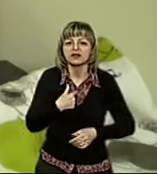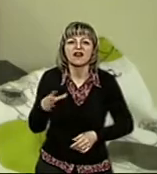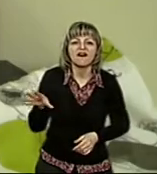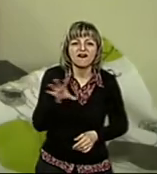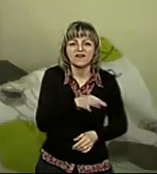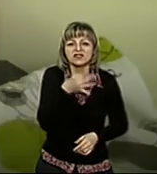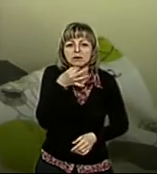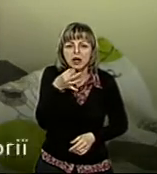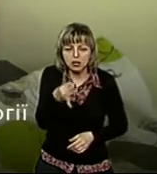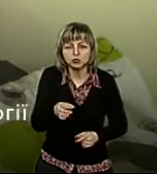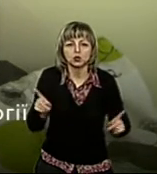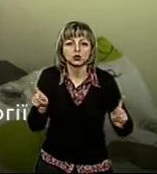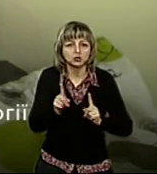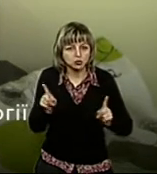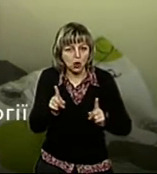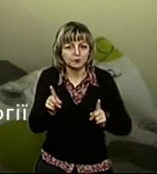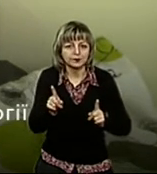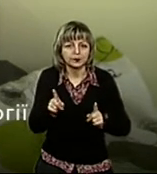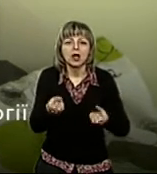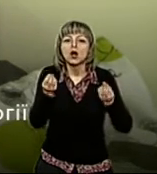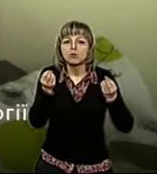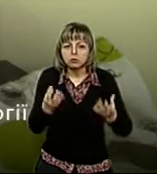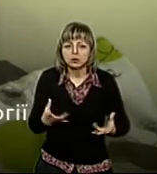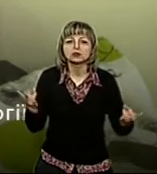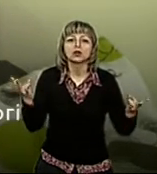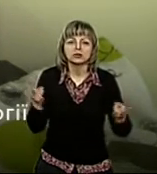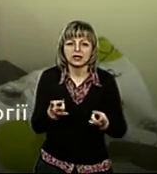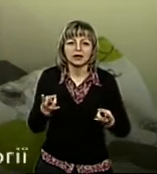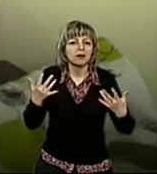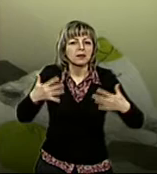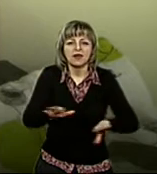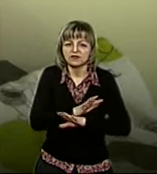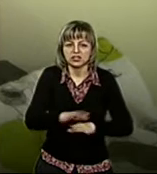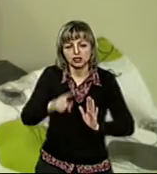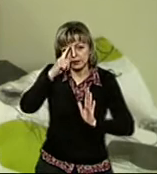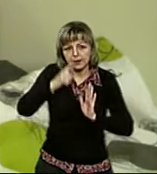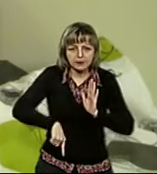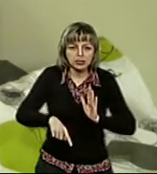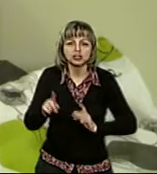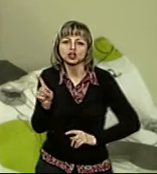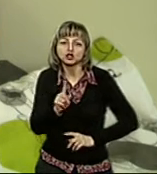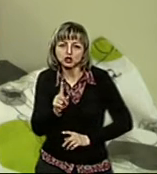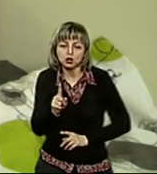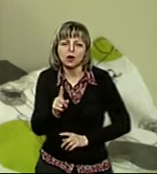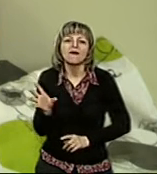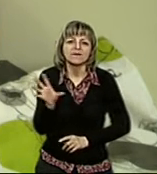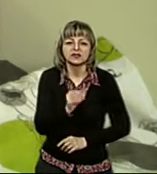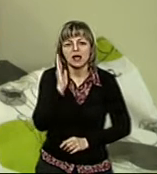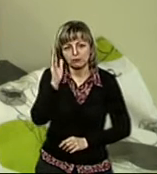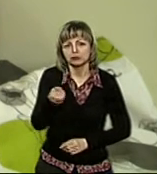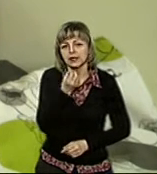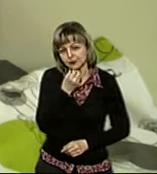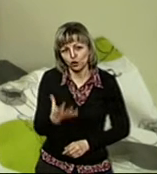всім кажу, що просто треба не втрачати надії на те, що все буде